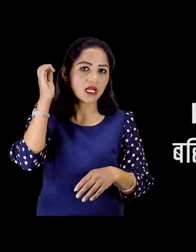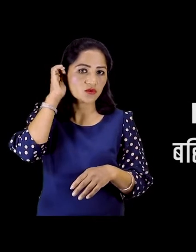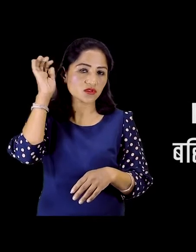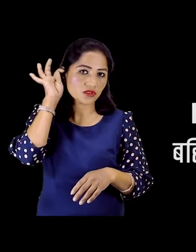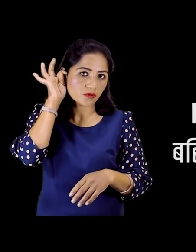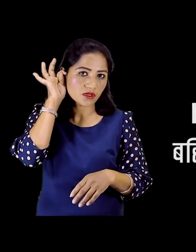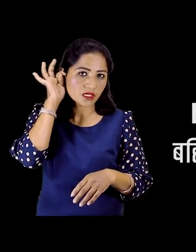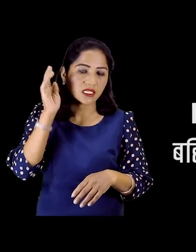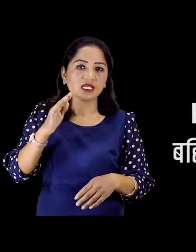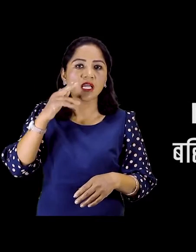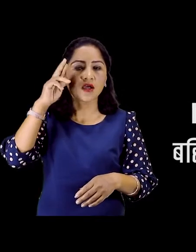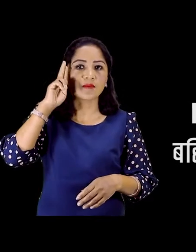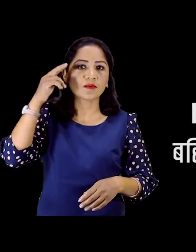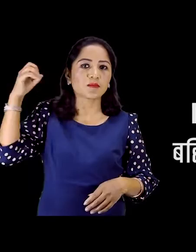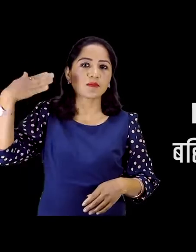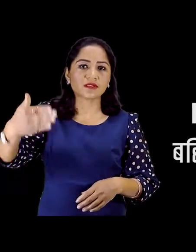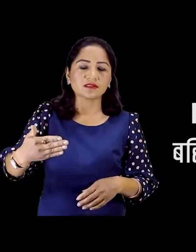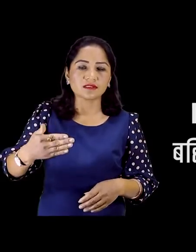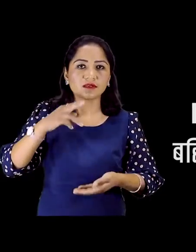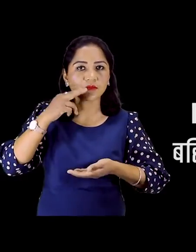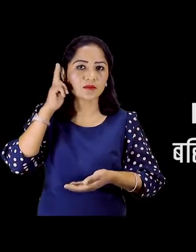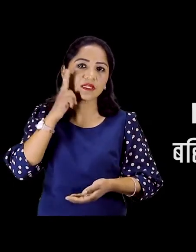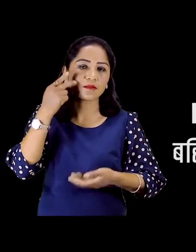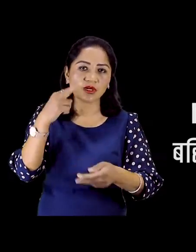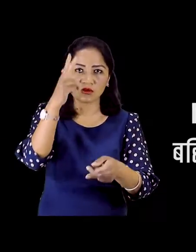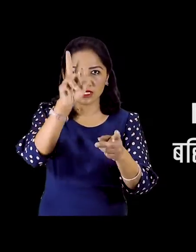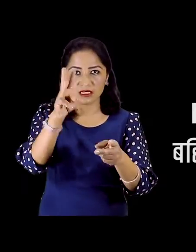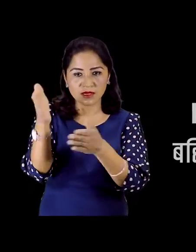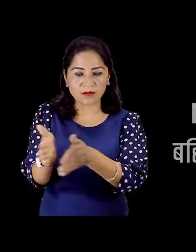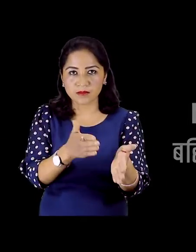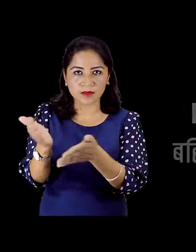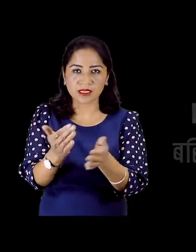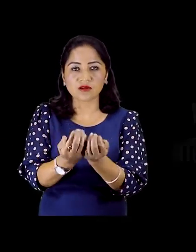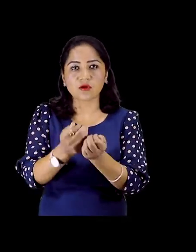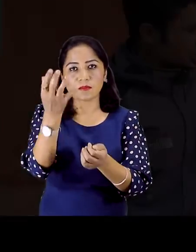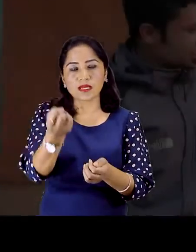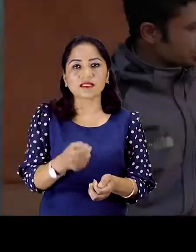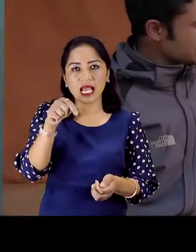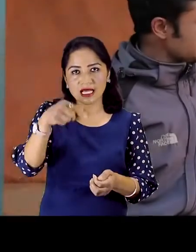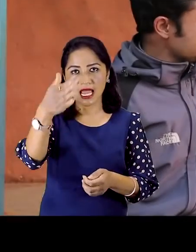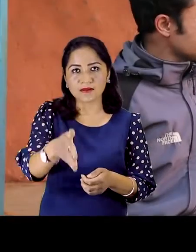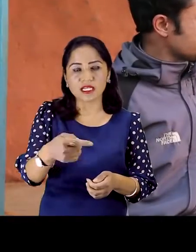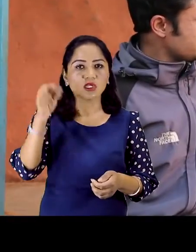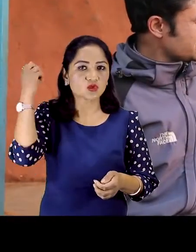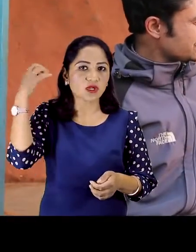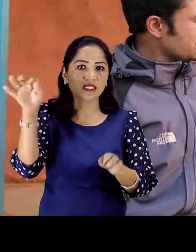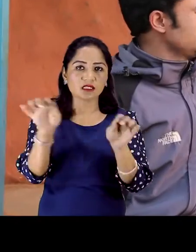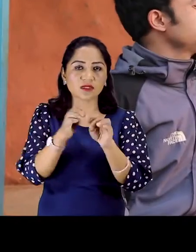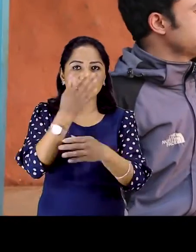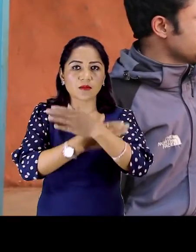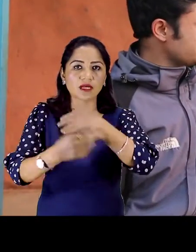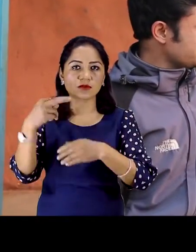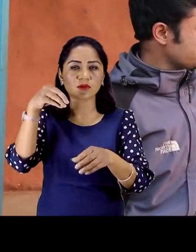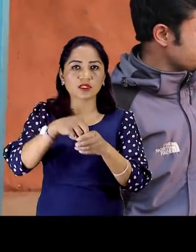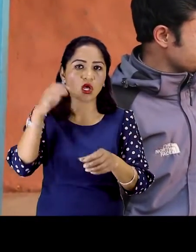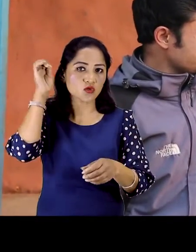सुस्तस्रवण रडेफिनेट गरी तीन परकारमा विभाजन गरीएको पाईंच आजा हामी सुनाई सम्बंदी